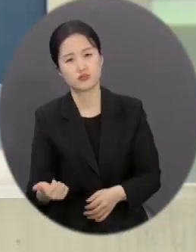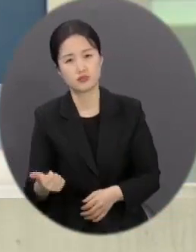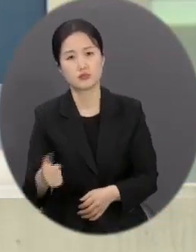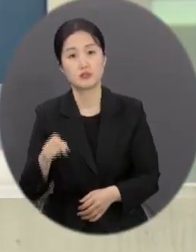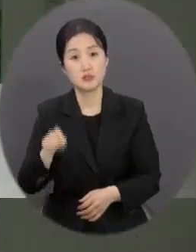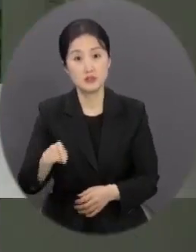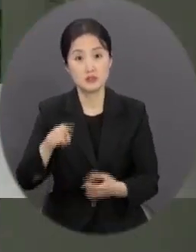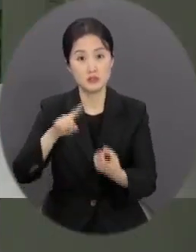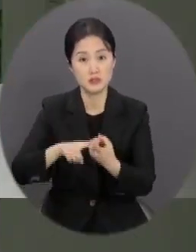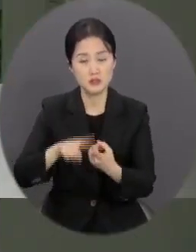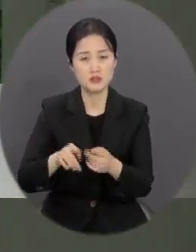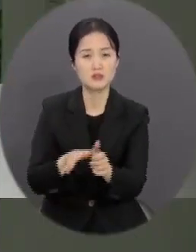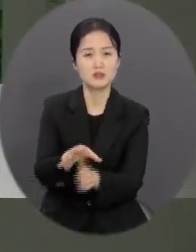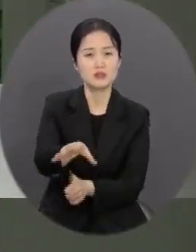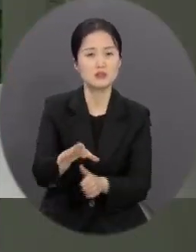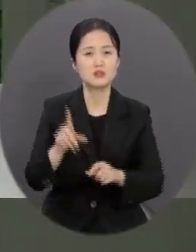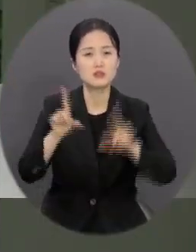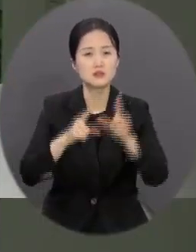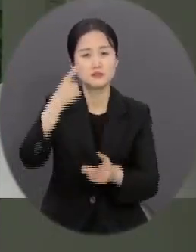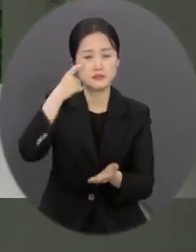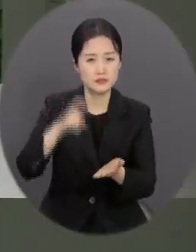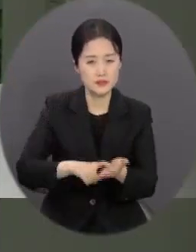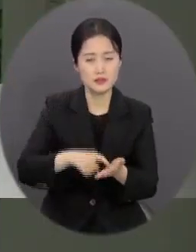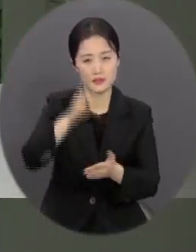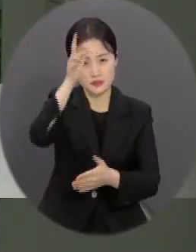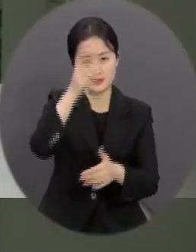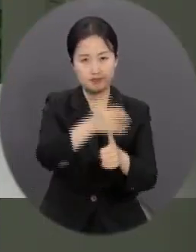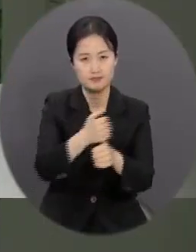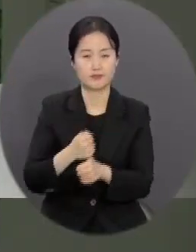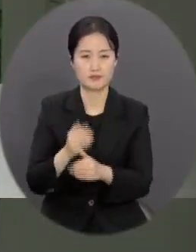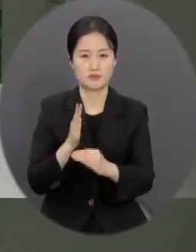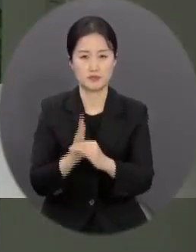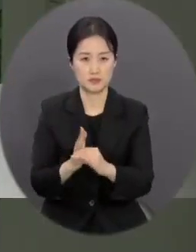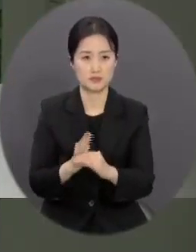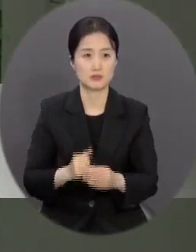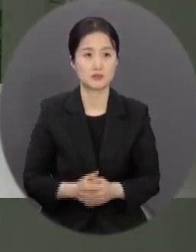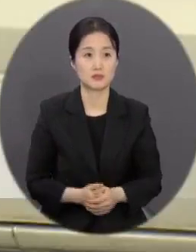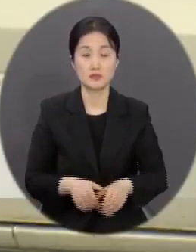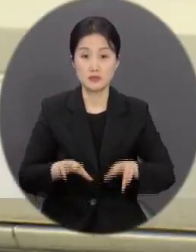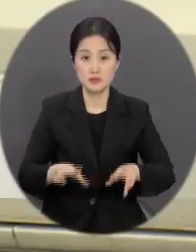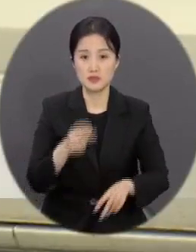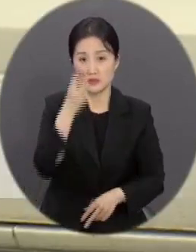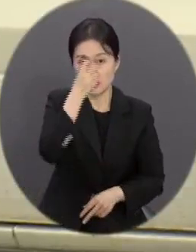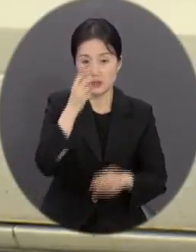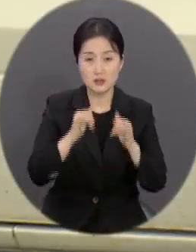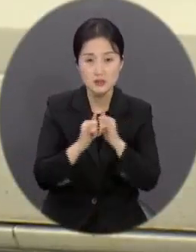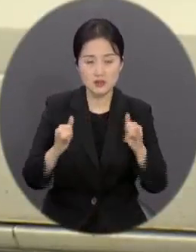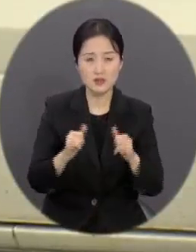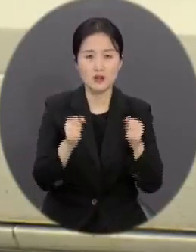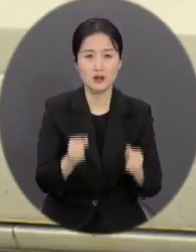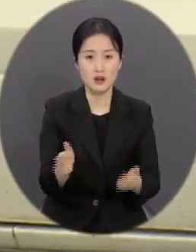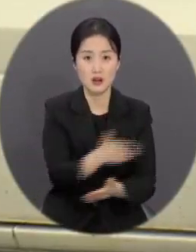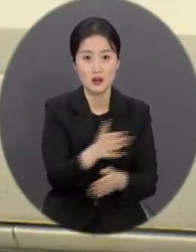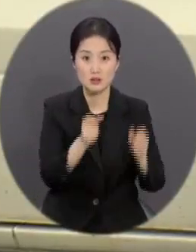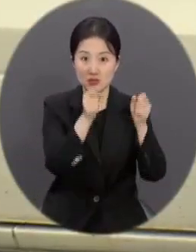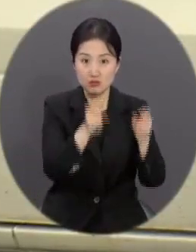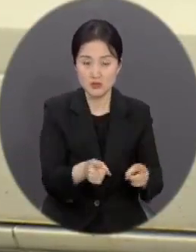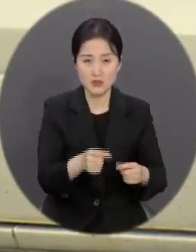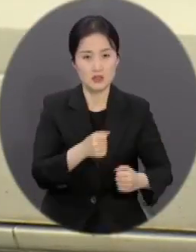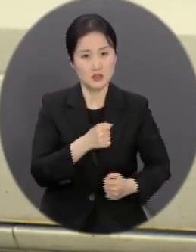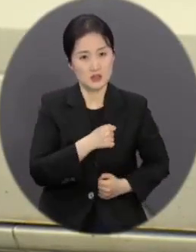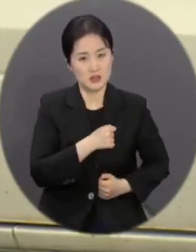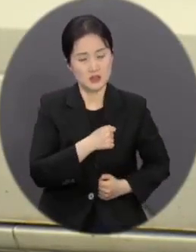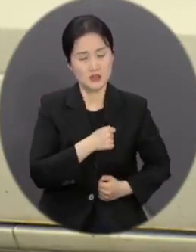조사하고 있습니다. 경찰과 노동청은 관리감독자가 현장에 없었던 점을 토대로 안전수칙 준수